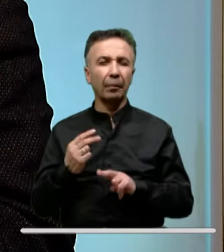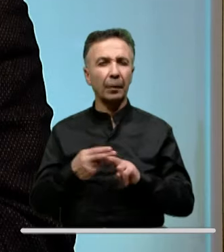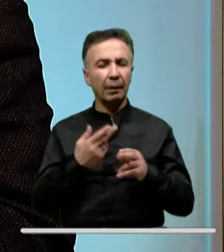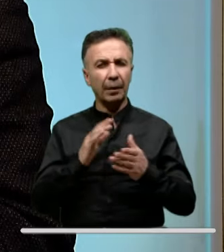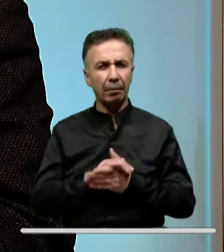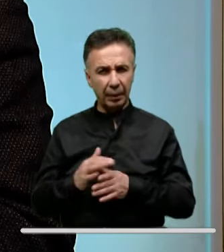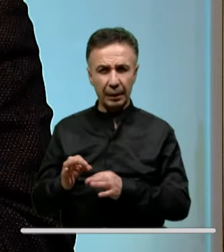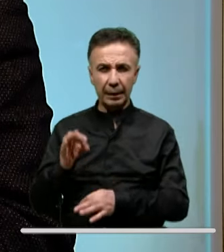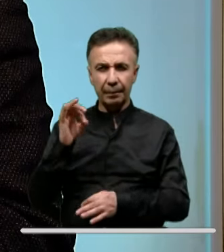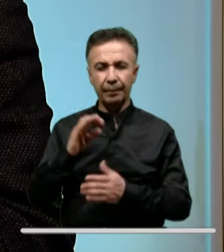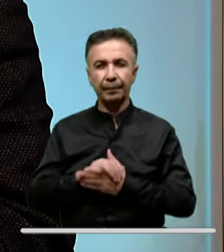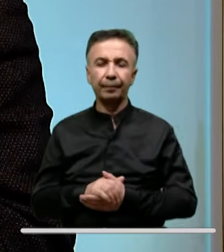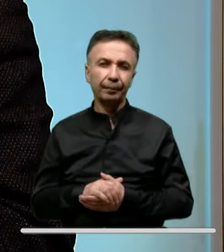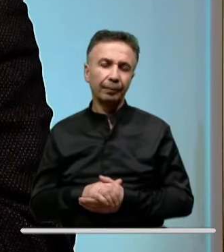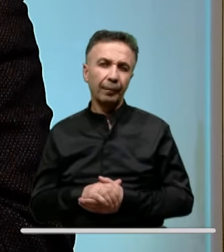ki insanın